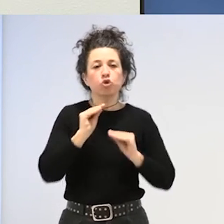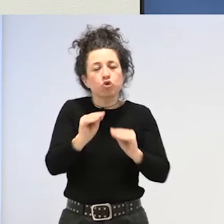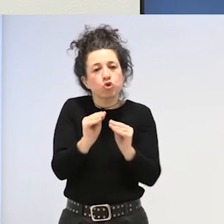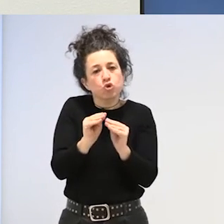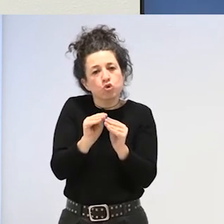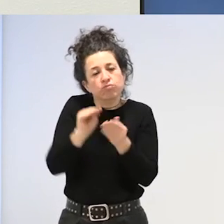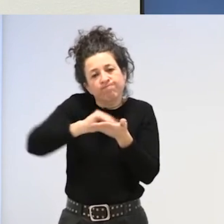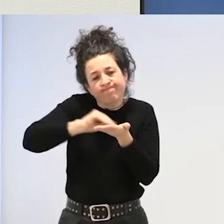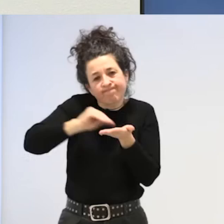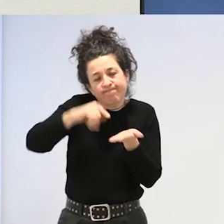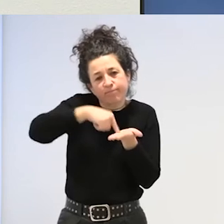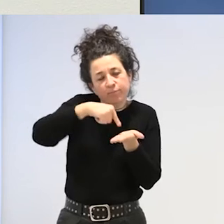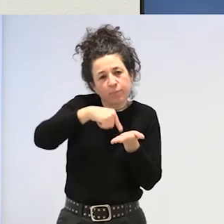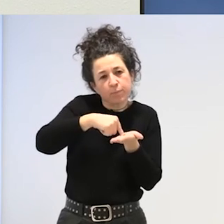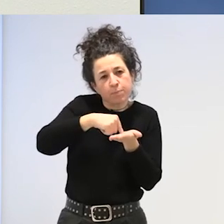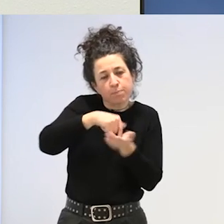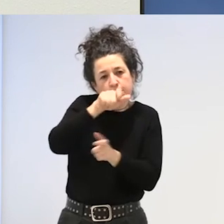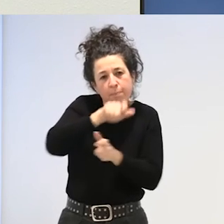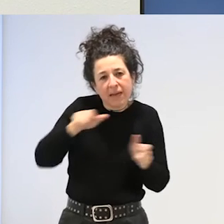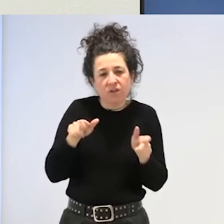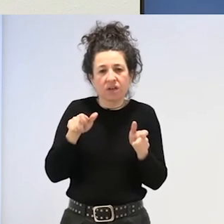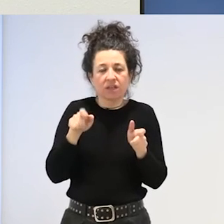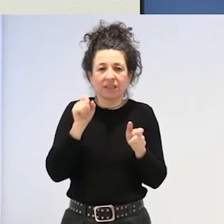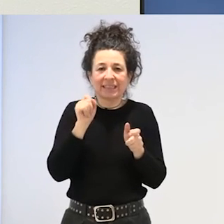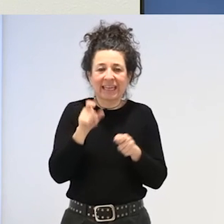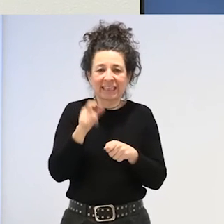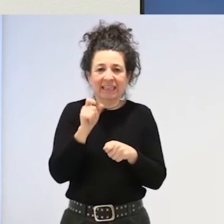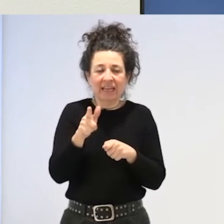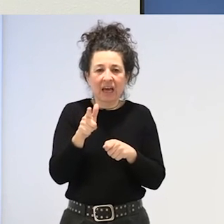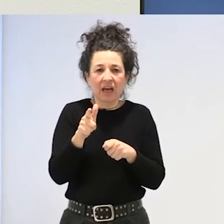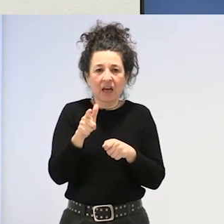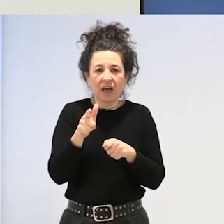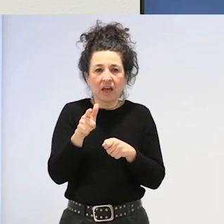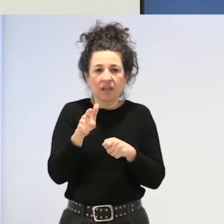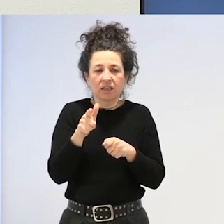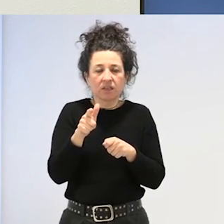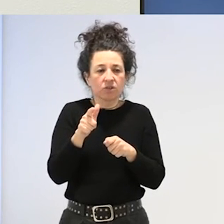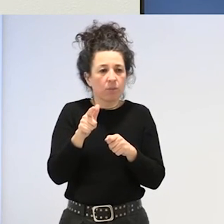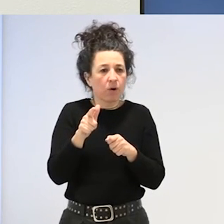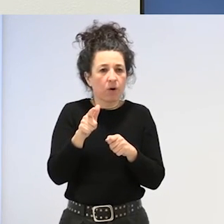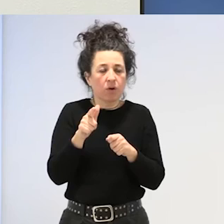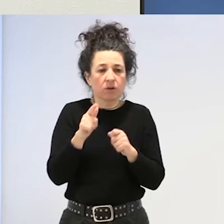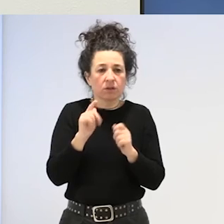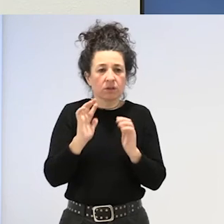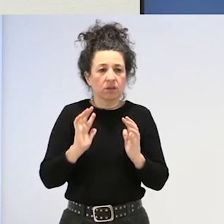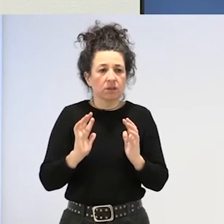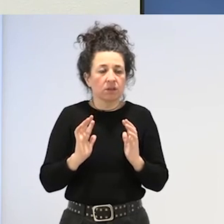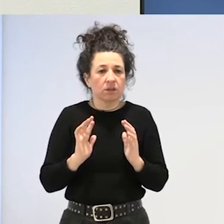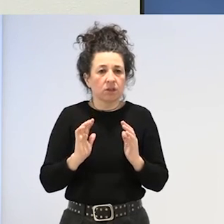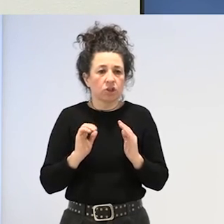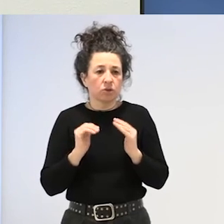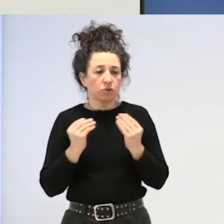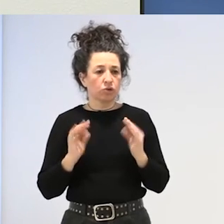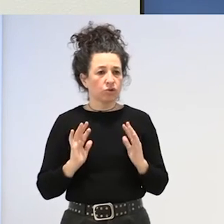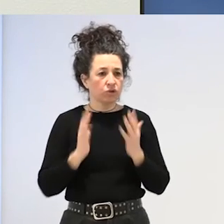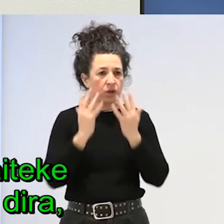bere historietan pertsonaiak askotan dira bizirauleak. Hau da, zerbait